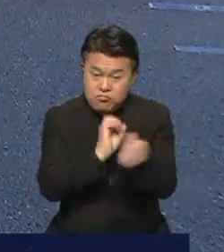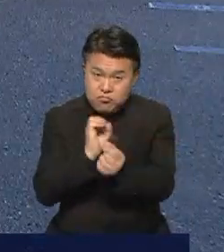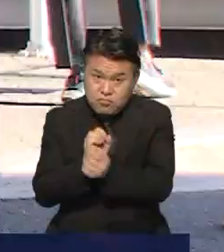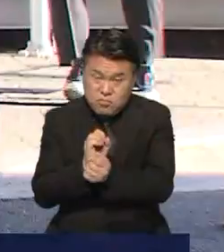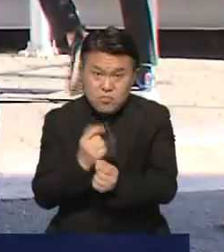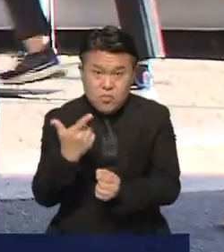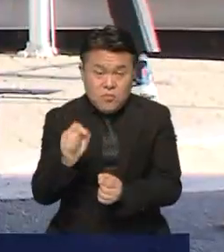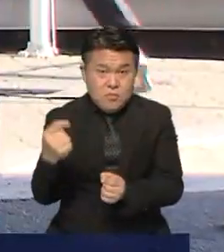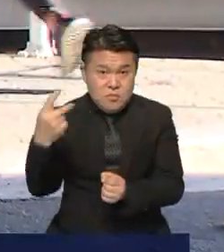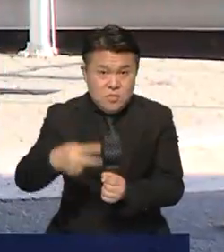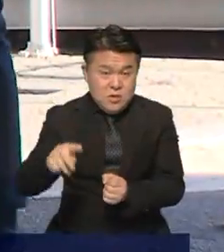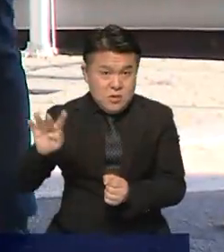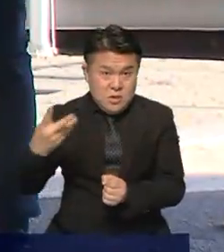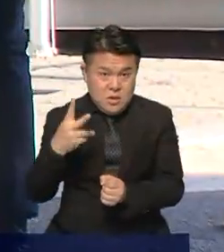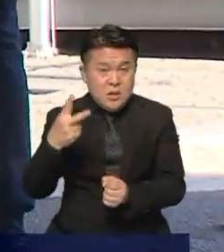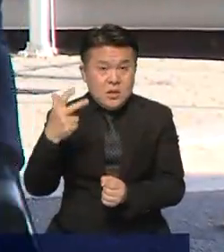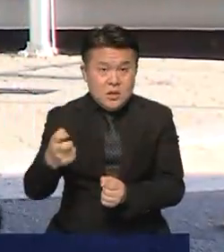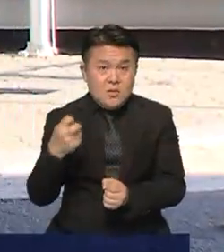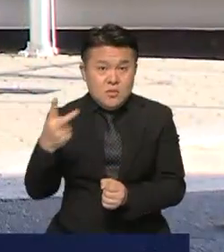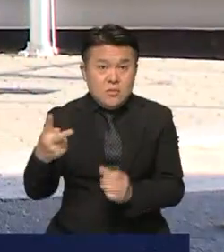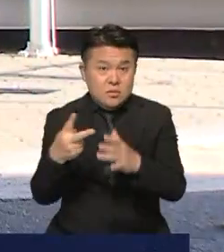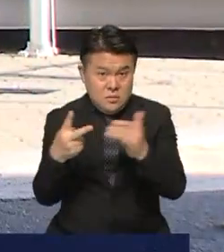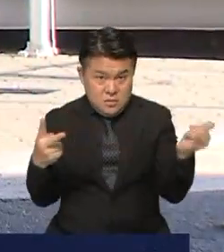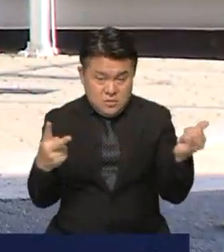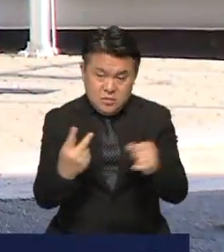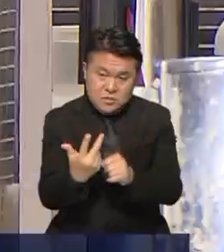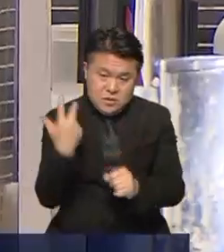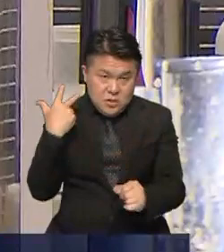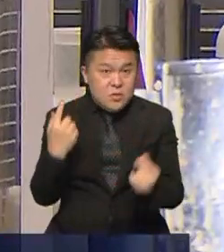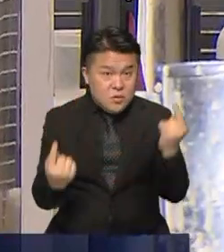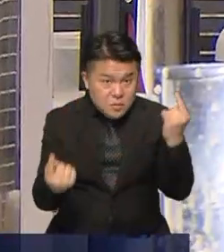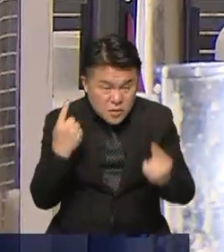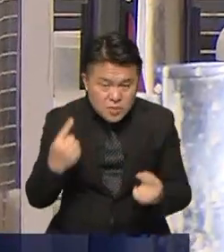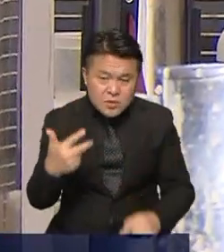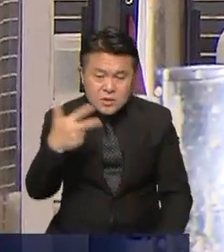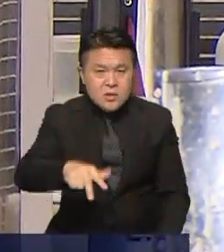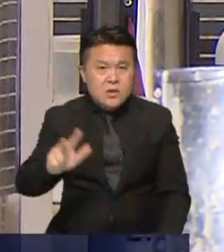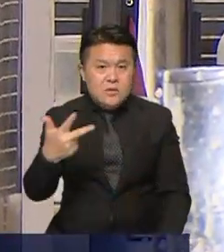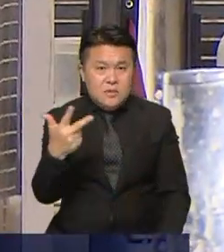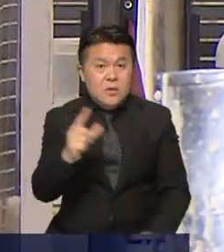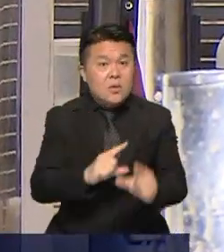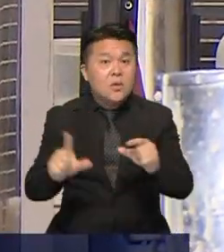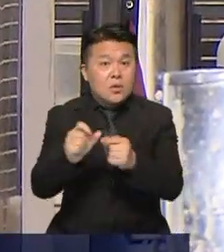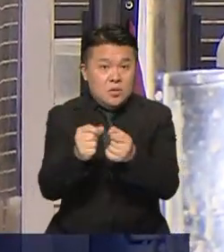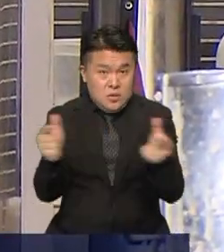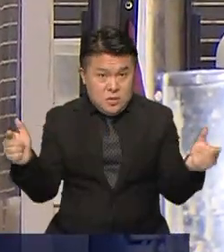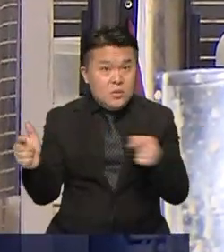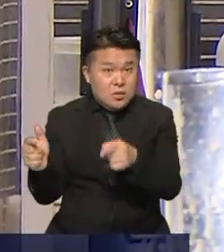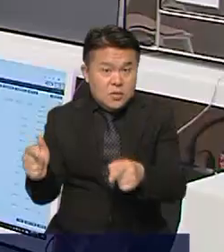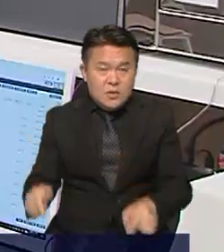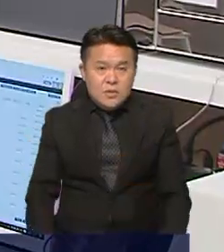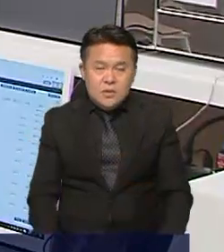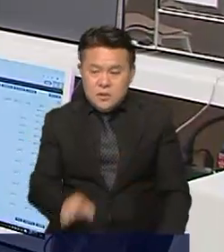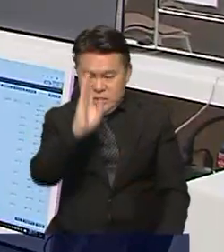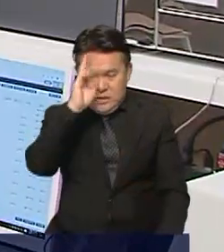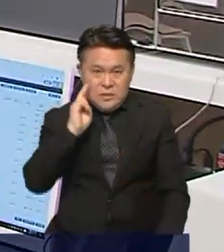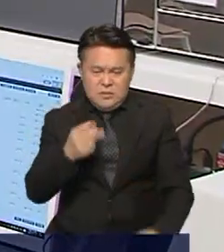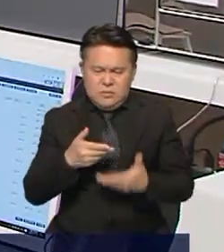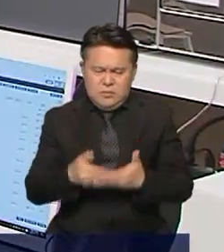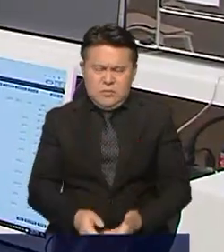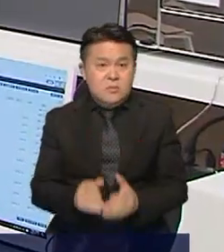확진자는 62,472명으로 지난주 같은 요일보다 7,700여 명 늘었습니다. 위중증